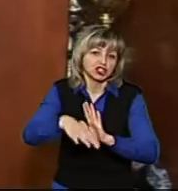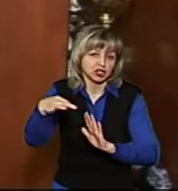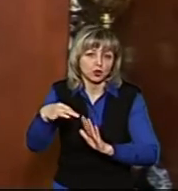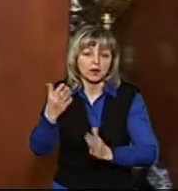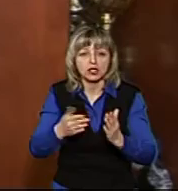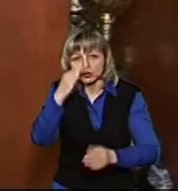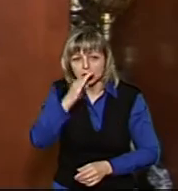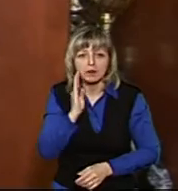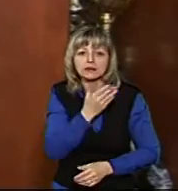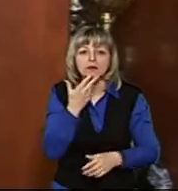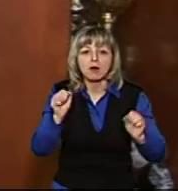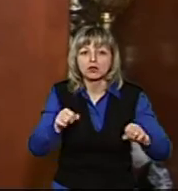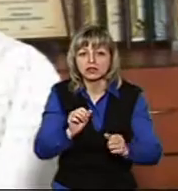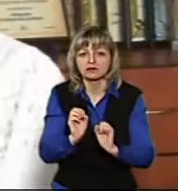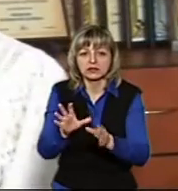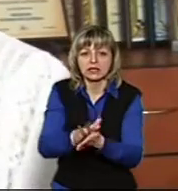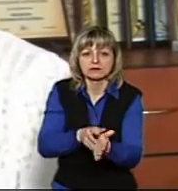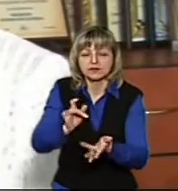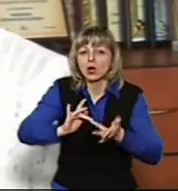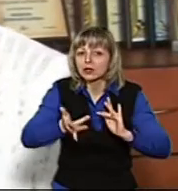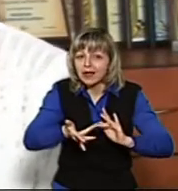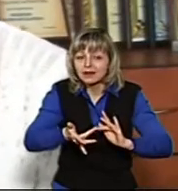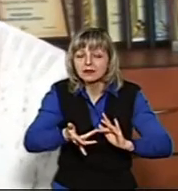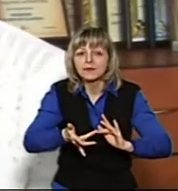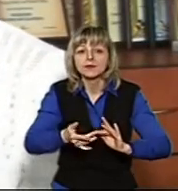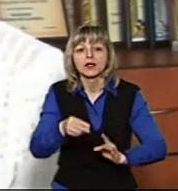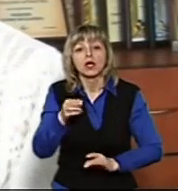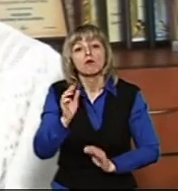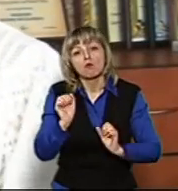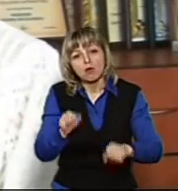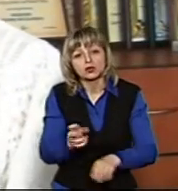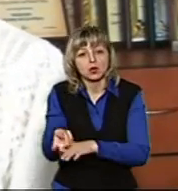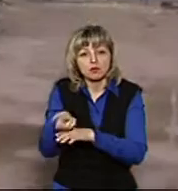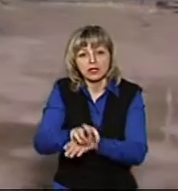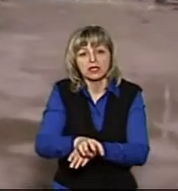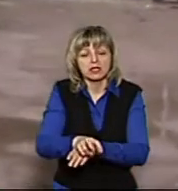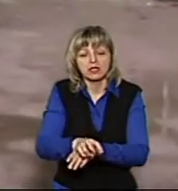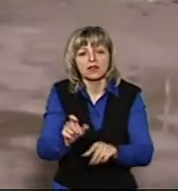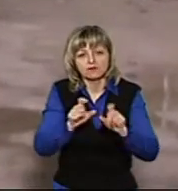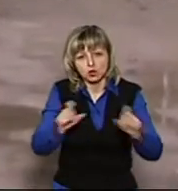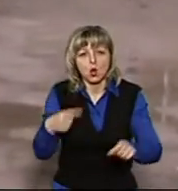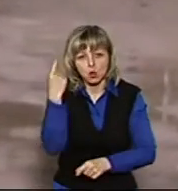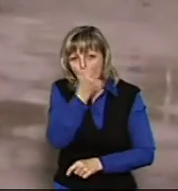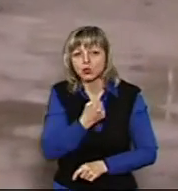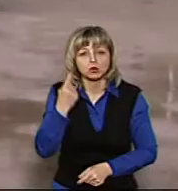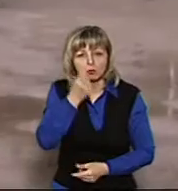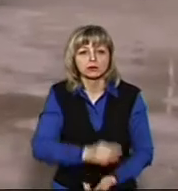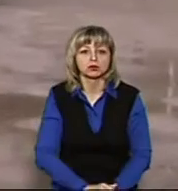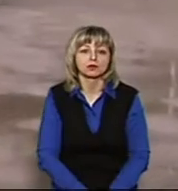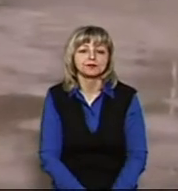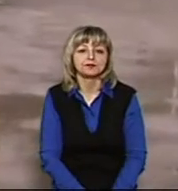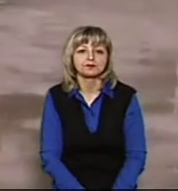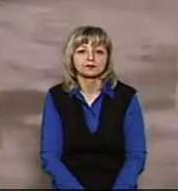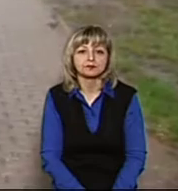Якщо батьки не мають можливості подати заяву онлайн, каже Зіновій Лещенко, можуть прийти в школу особисто. Вадим Панафідін,